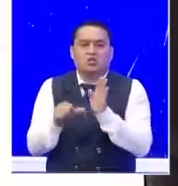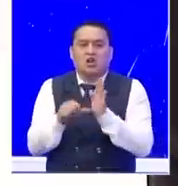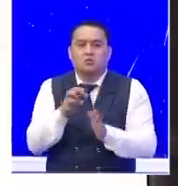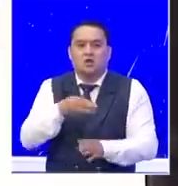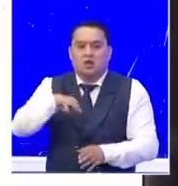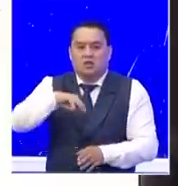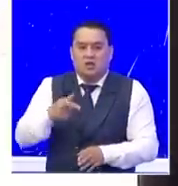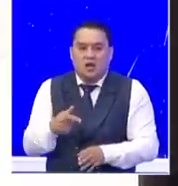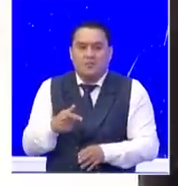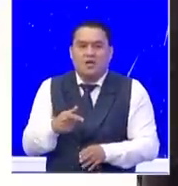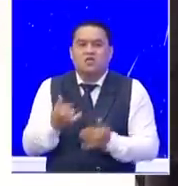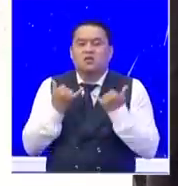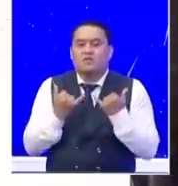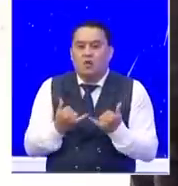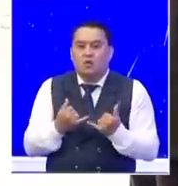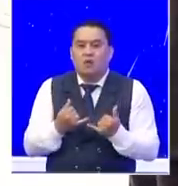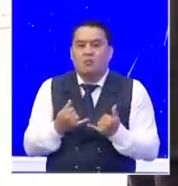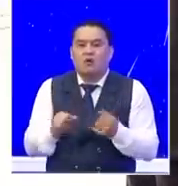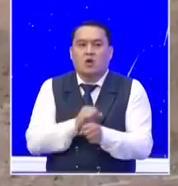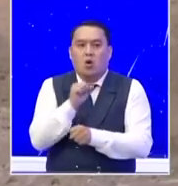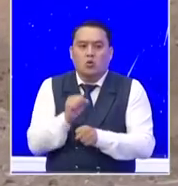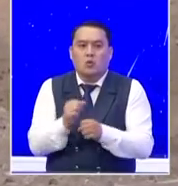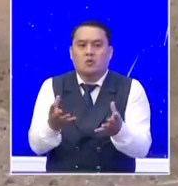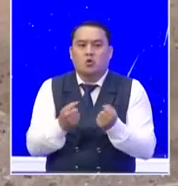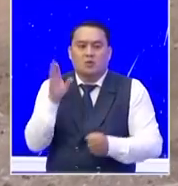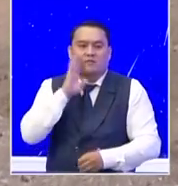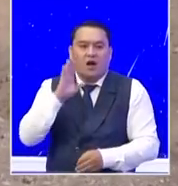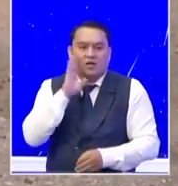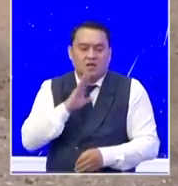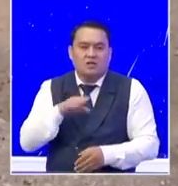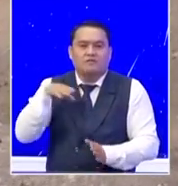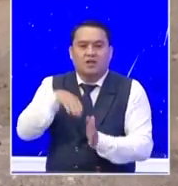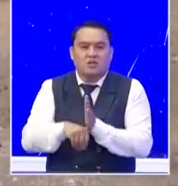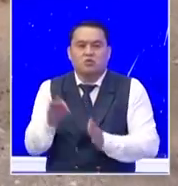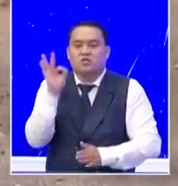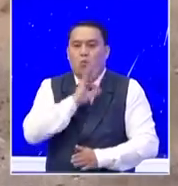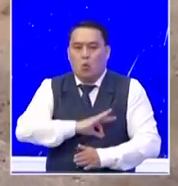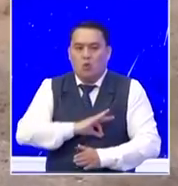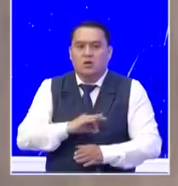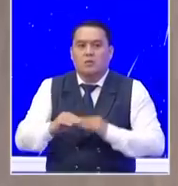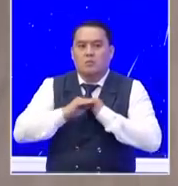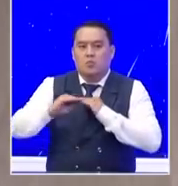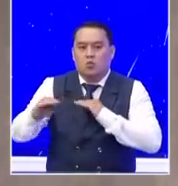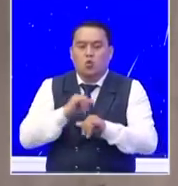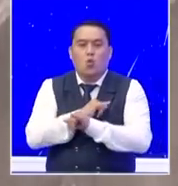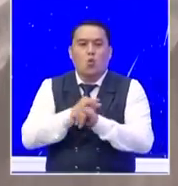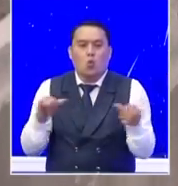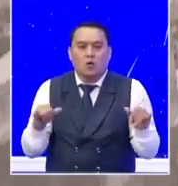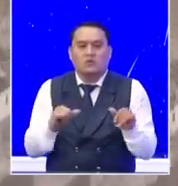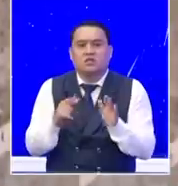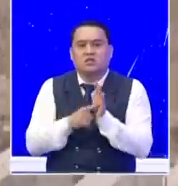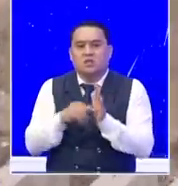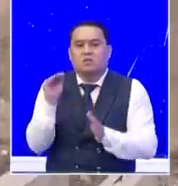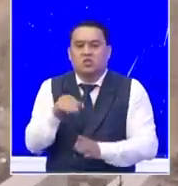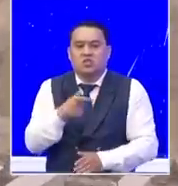6 миллиардов тенге. В настоящее время плотина готова к приему воды. После введения ее в эксплуатацию посевная площадь увеличится почти на